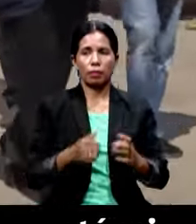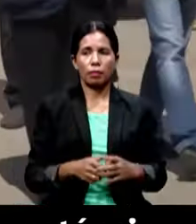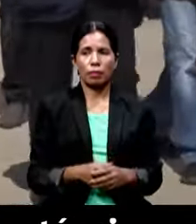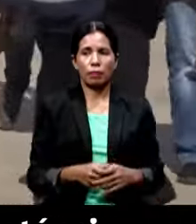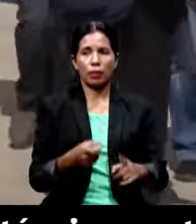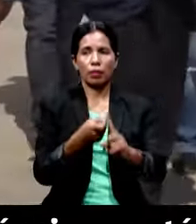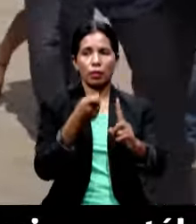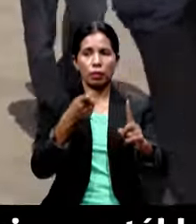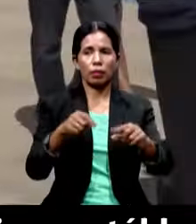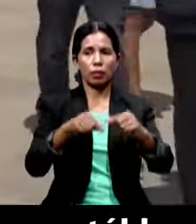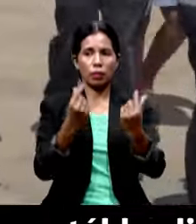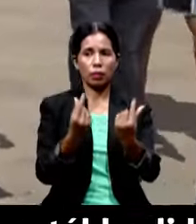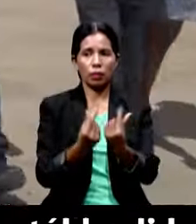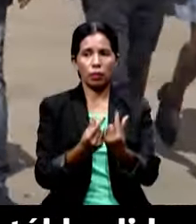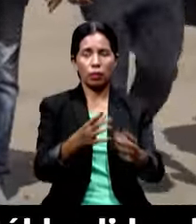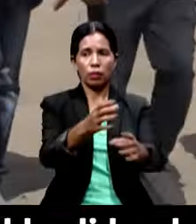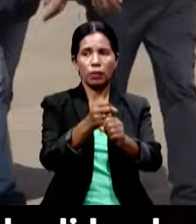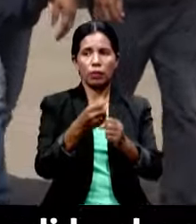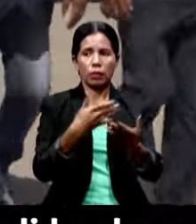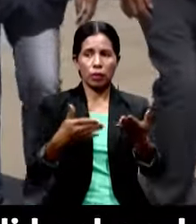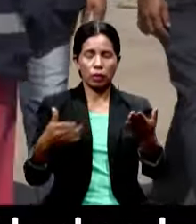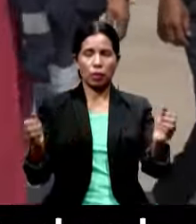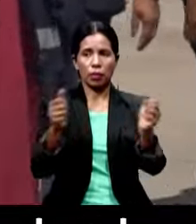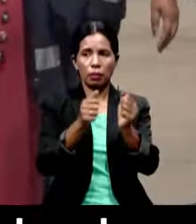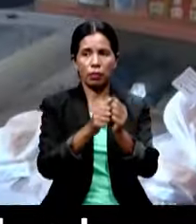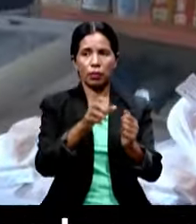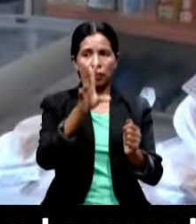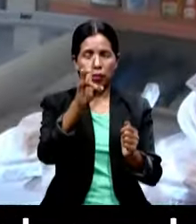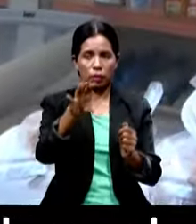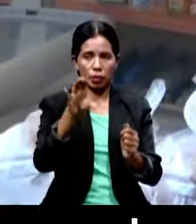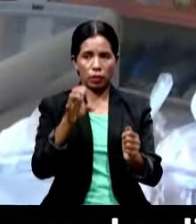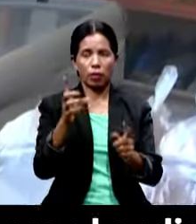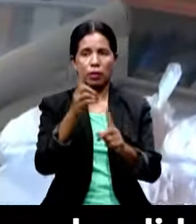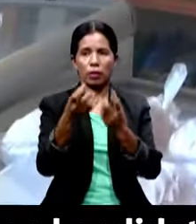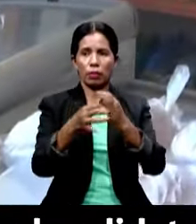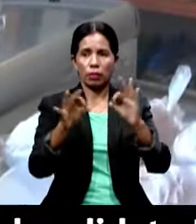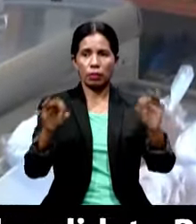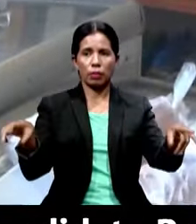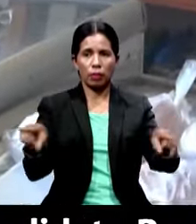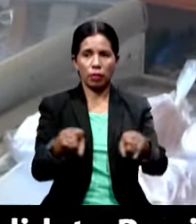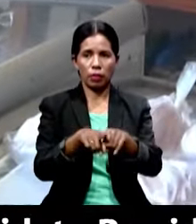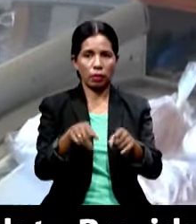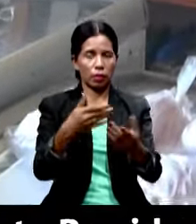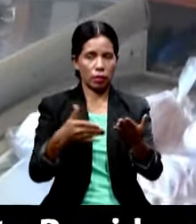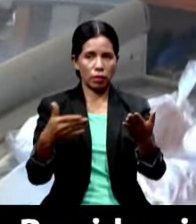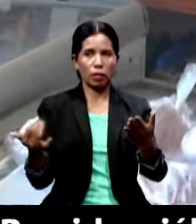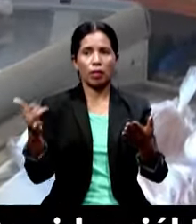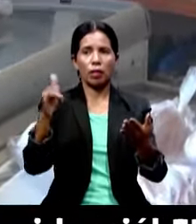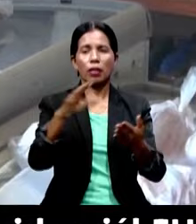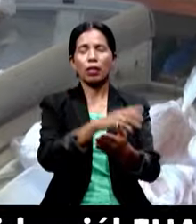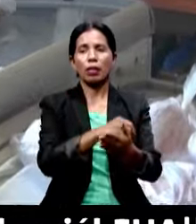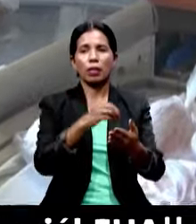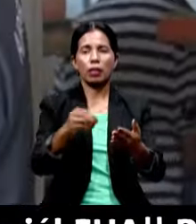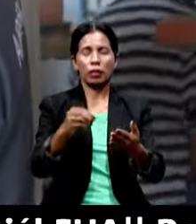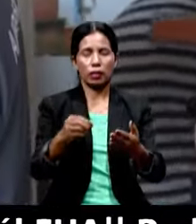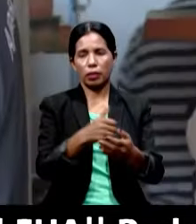Usi inspeção ne equipa conjunta prende sasan item besi katusitu ne beliu na prazo makanesan produto alimentar non